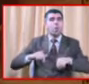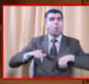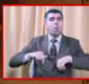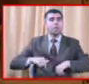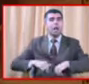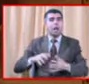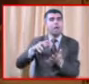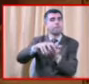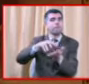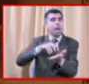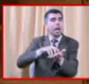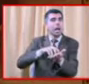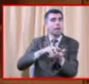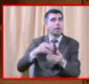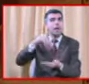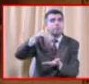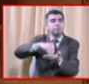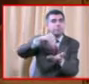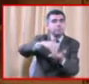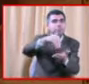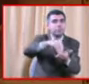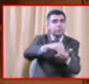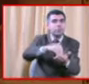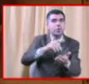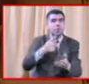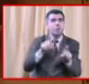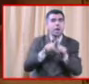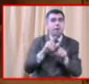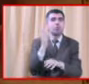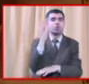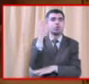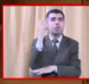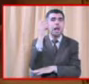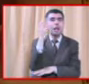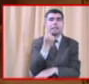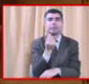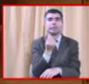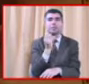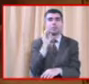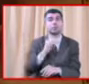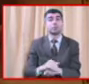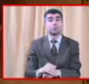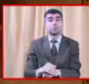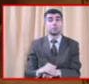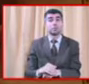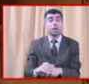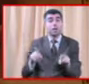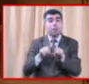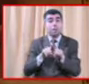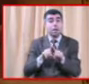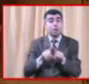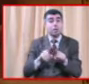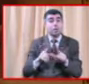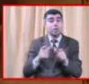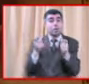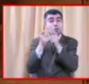واحد العدد 800 عدد الهكتارات من شجرة الزيتون، وذاك الوكالة دارت ذاك